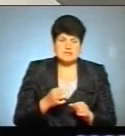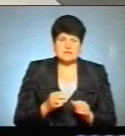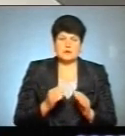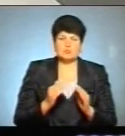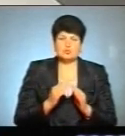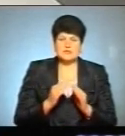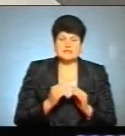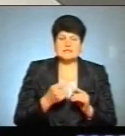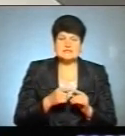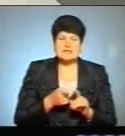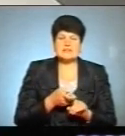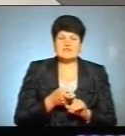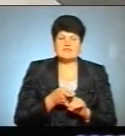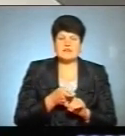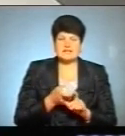ця інфекція,